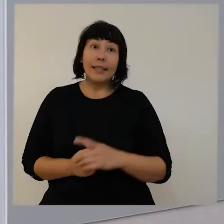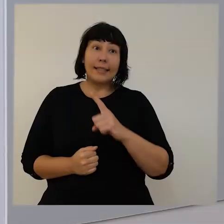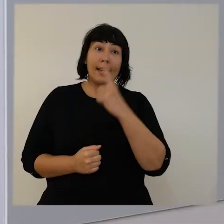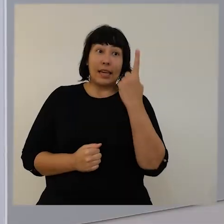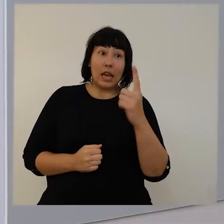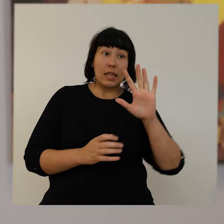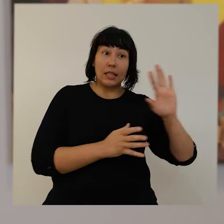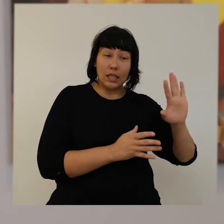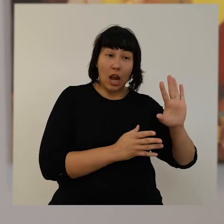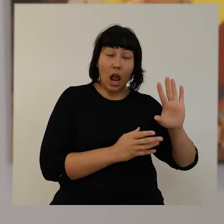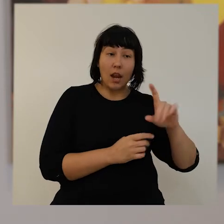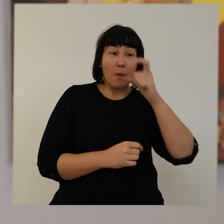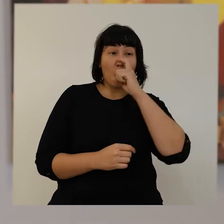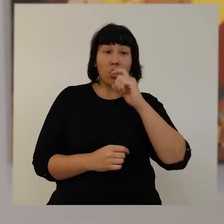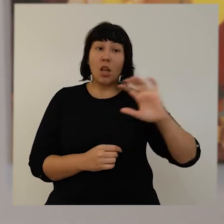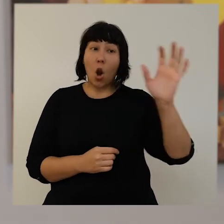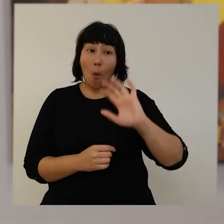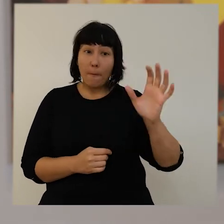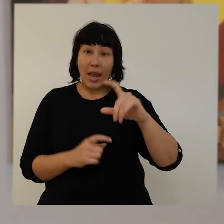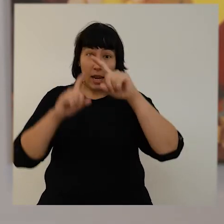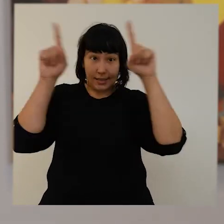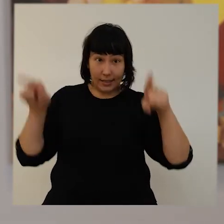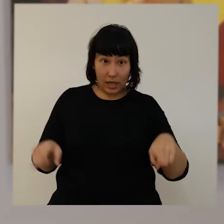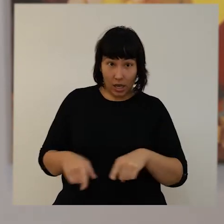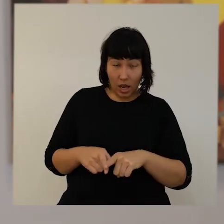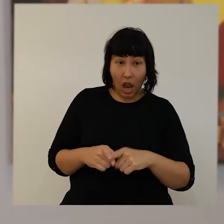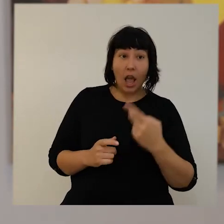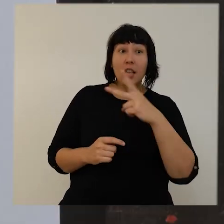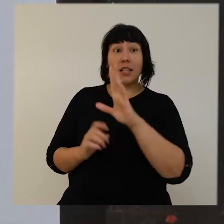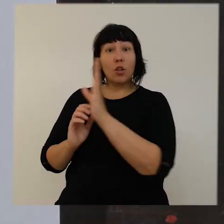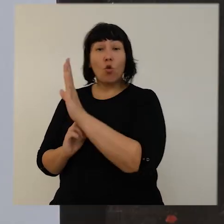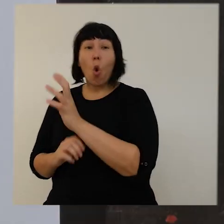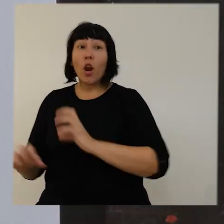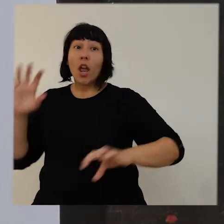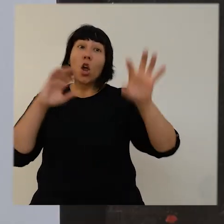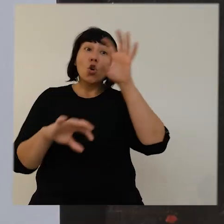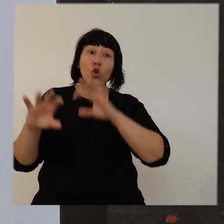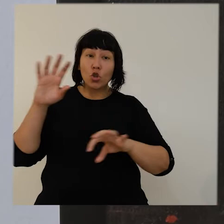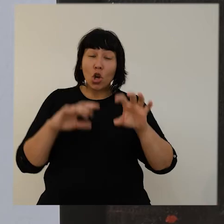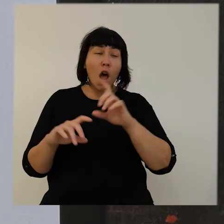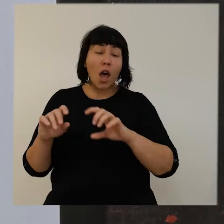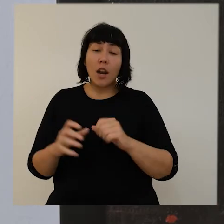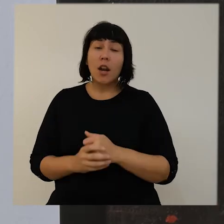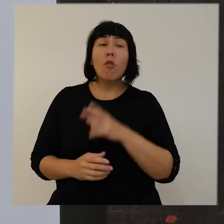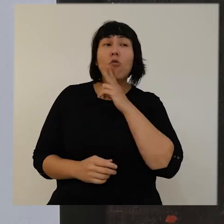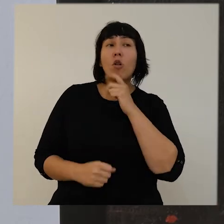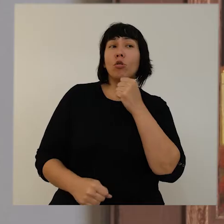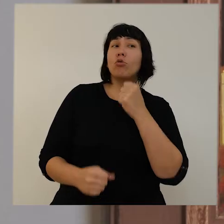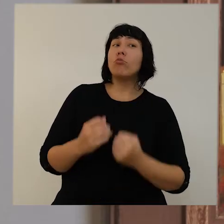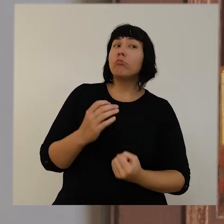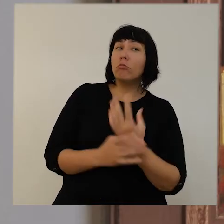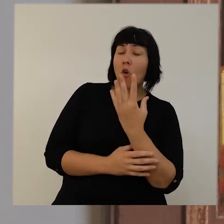Nasuprot gotovo monohromatskim delima, akvarelima i pastelima, stoji grupa radova ulja na platnu izuzetnih po koloritu,